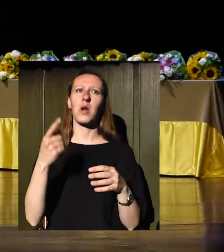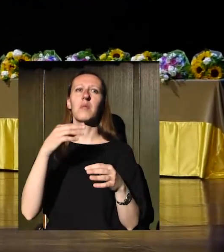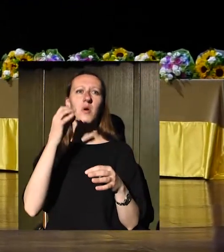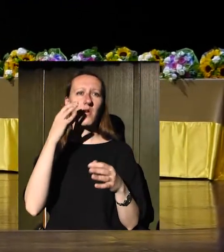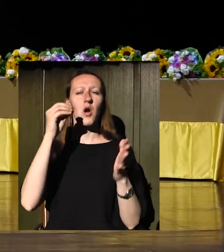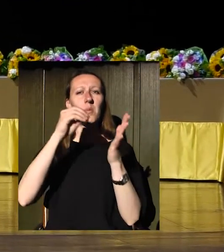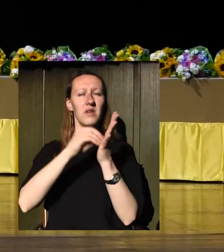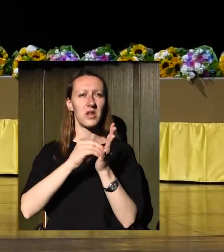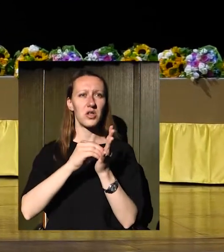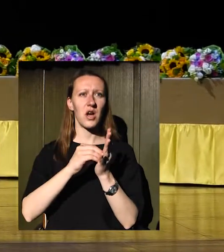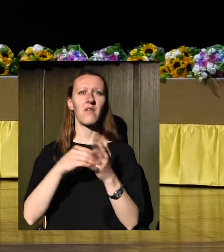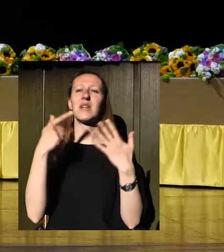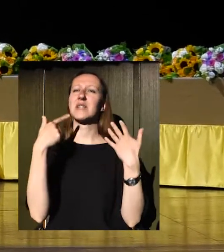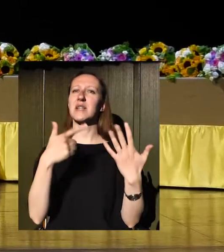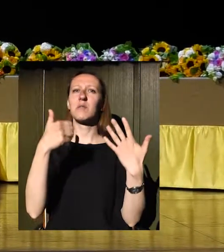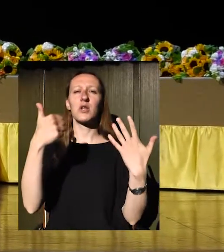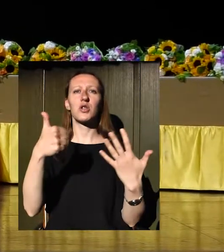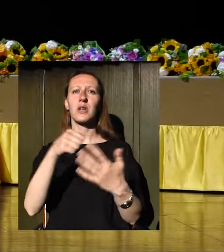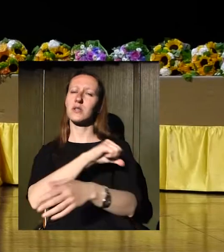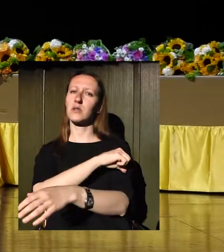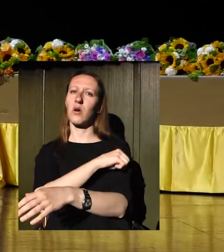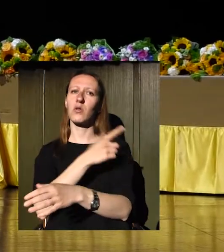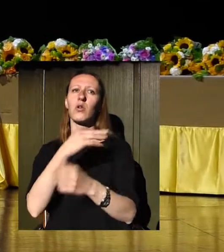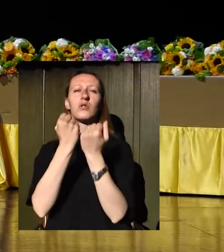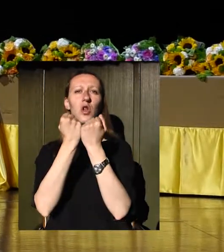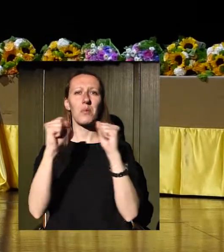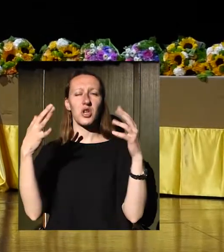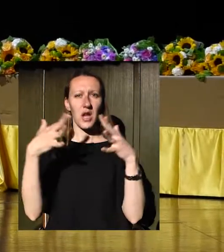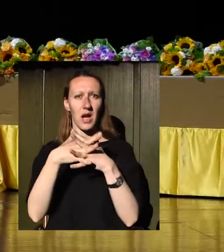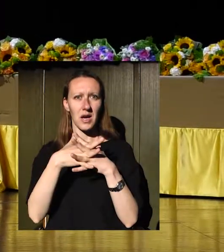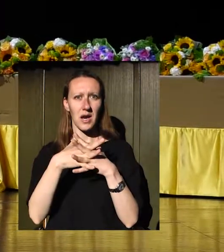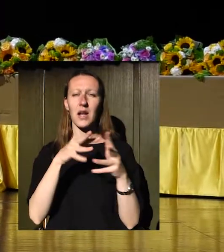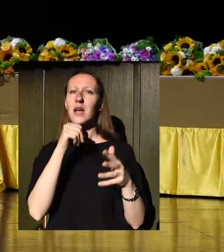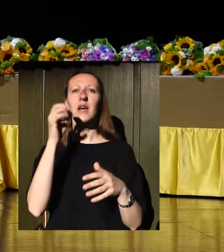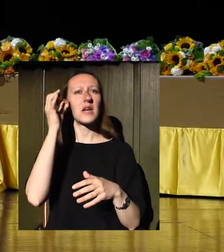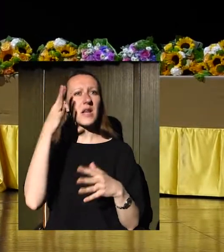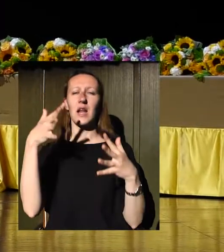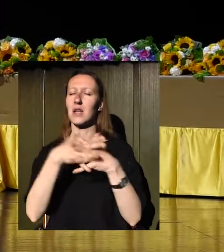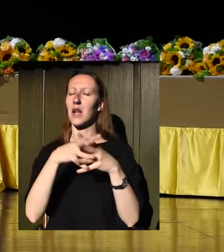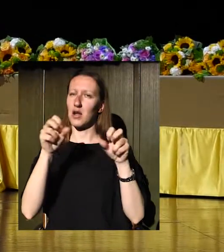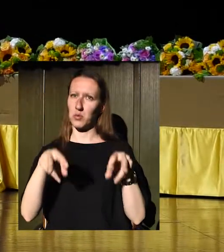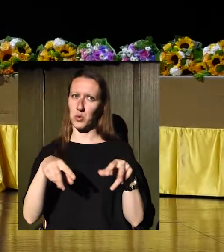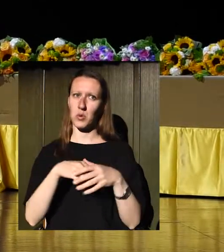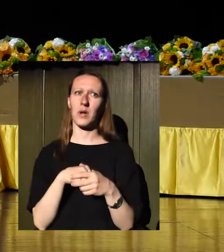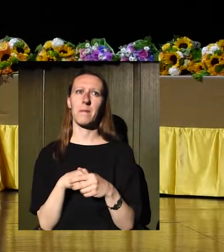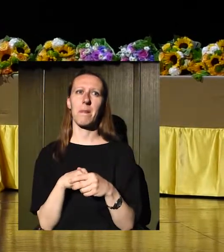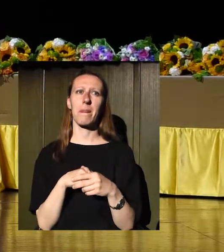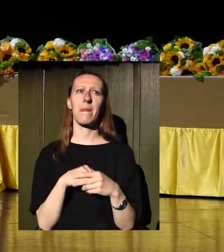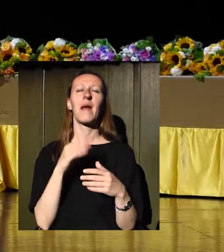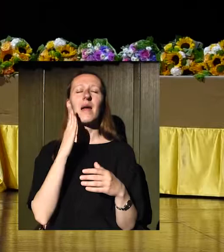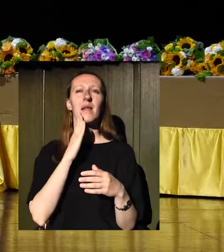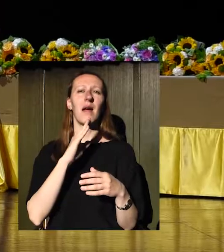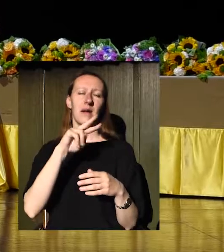povodom obilježavanja 76. obljetnice oslobođenja grada i dana grada Pule. Cari amici,